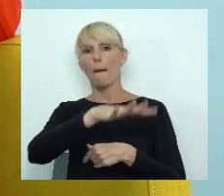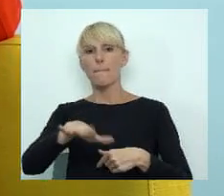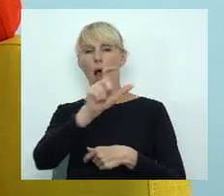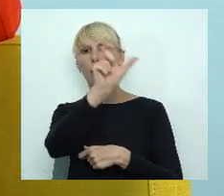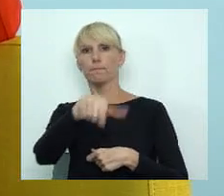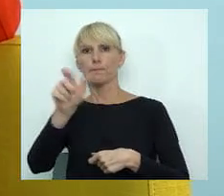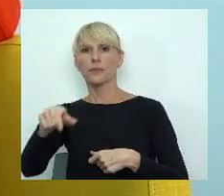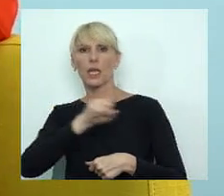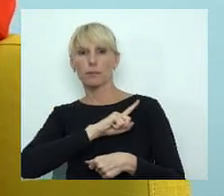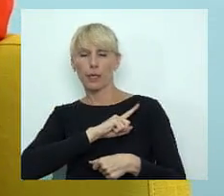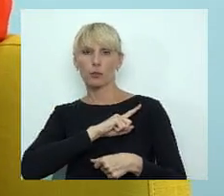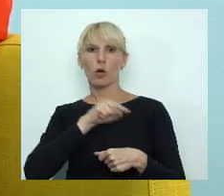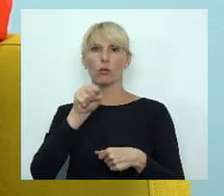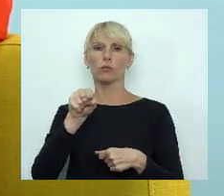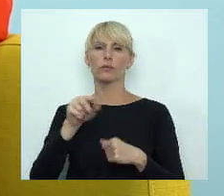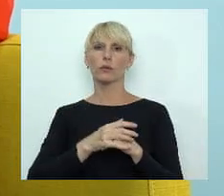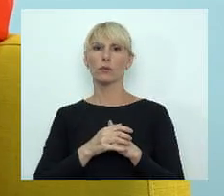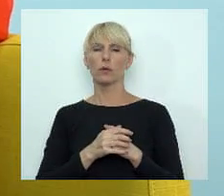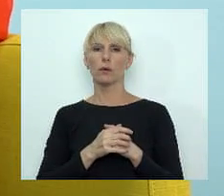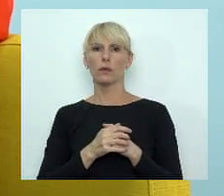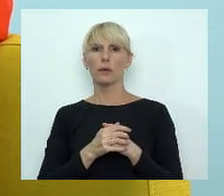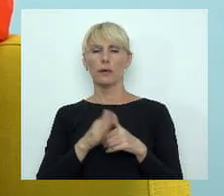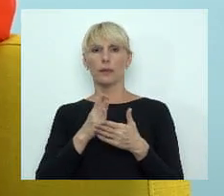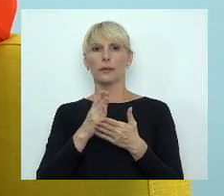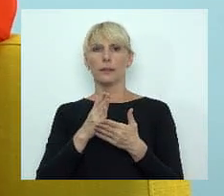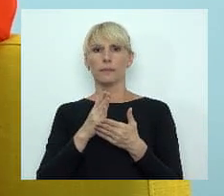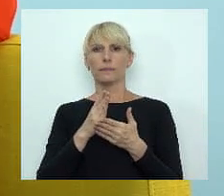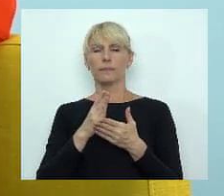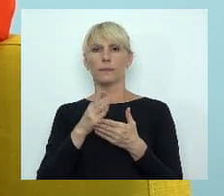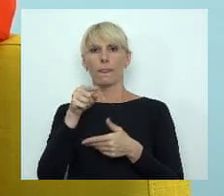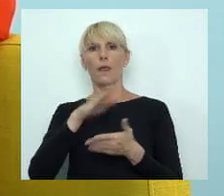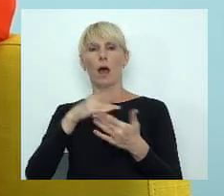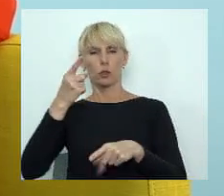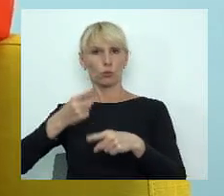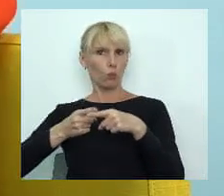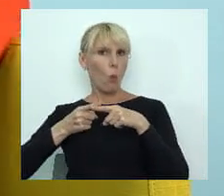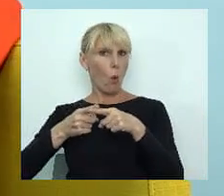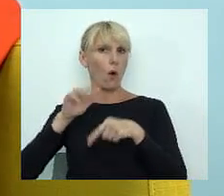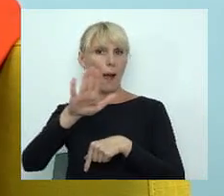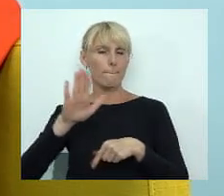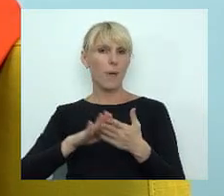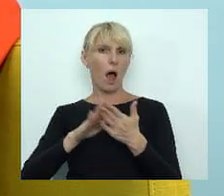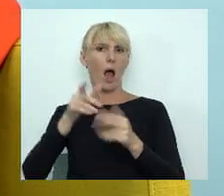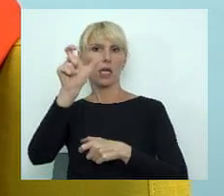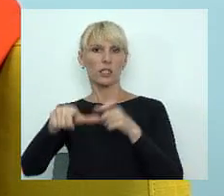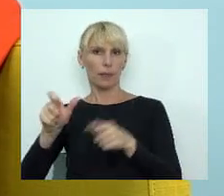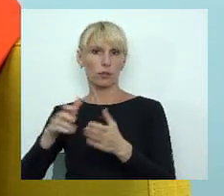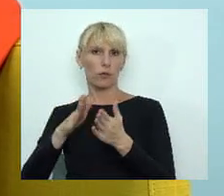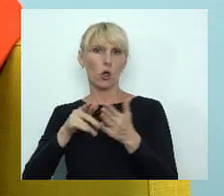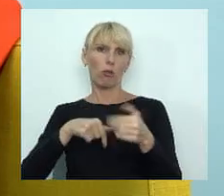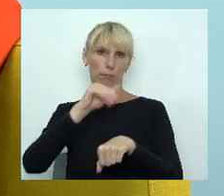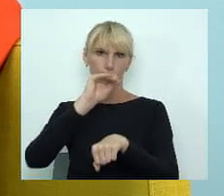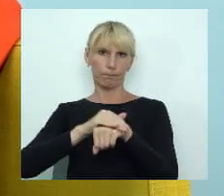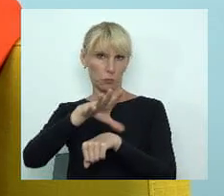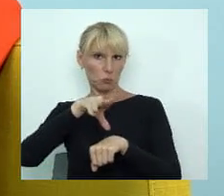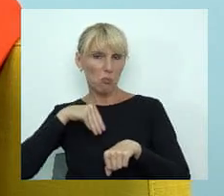prawny łączący szpital, na przykład ze spółką inspektor i ta spółka dostarcza inspektora do tego szpitala. Może